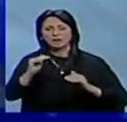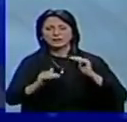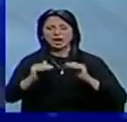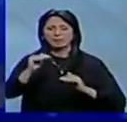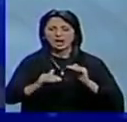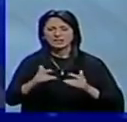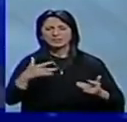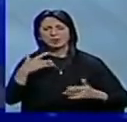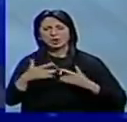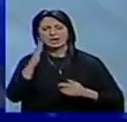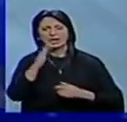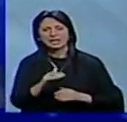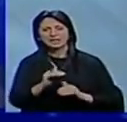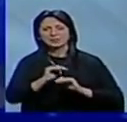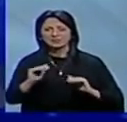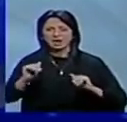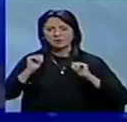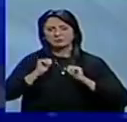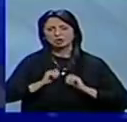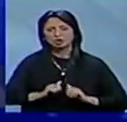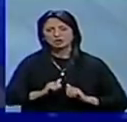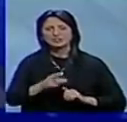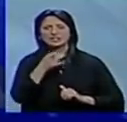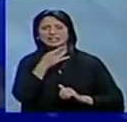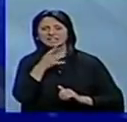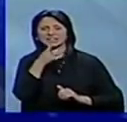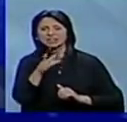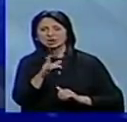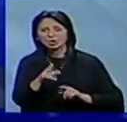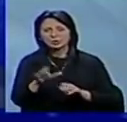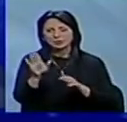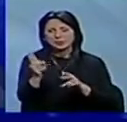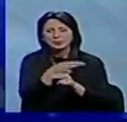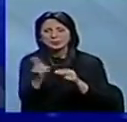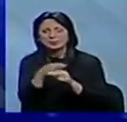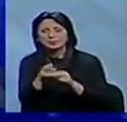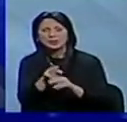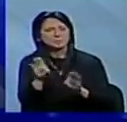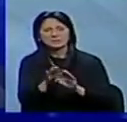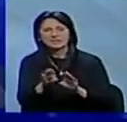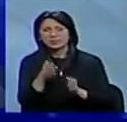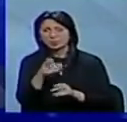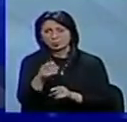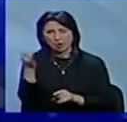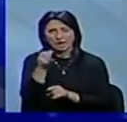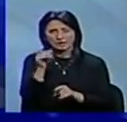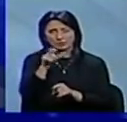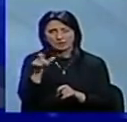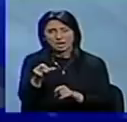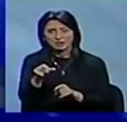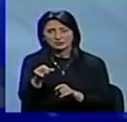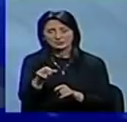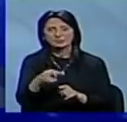დამბალანსებლის როლს, იქნება რაღაცა წყნარი მშვიდი და რაღაცა კრიზისების დროს განმუხტავს სიტუაციას და მსგავსი რაღაცები, თუ აინტერესებს